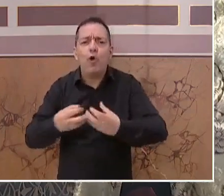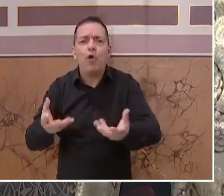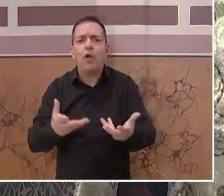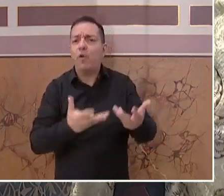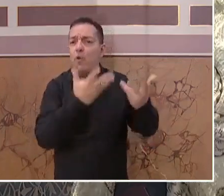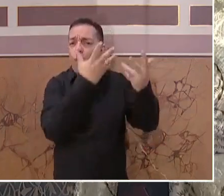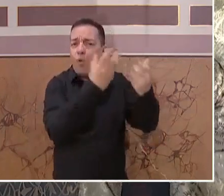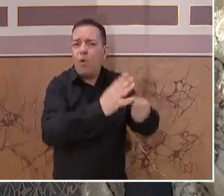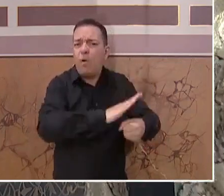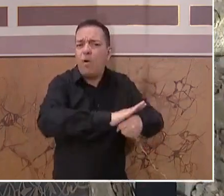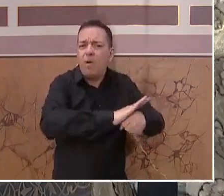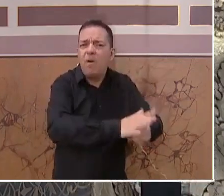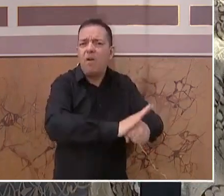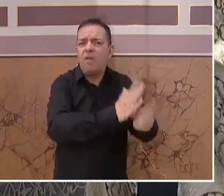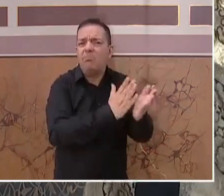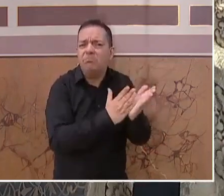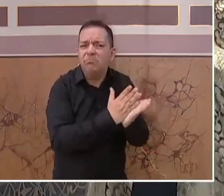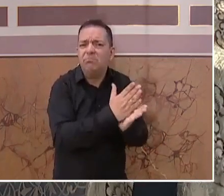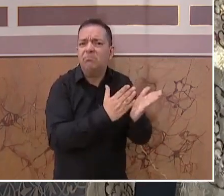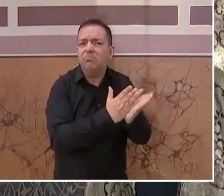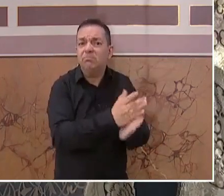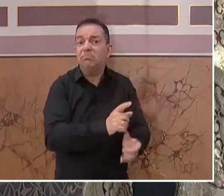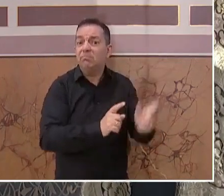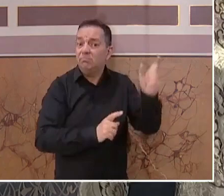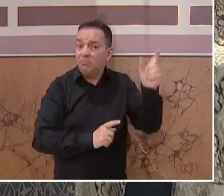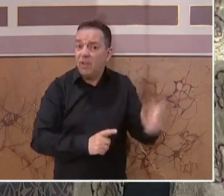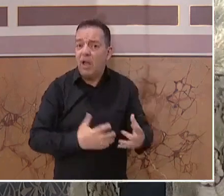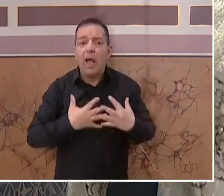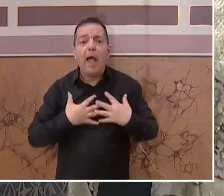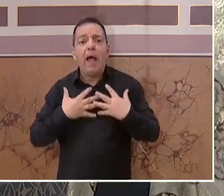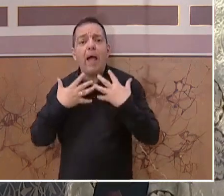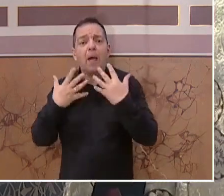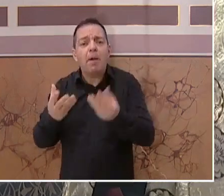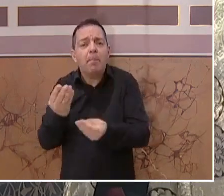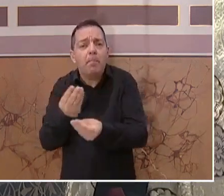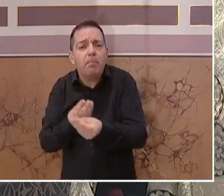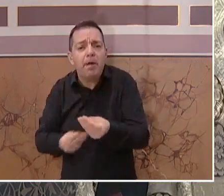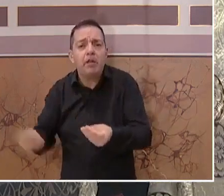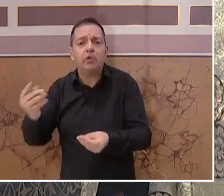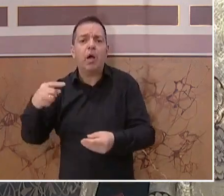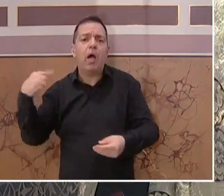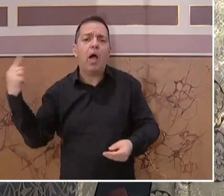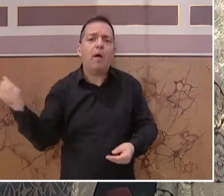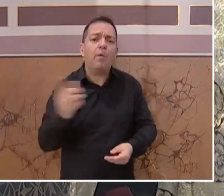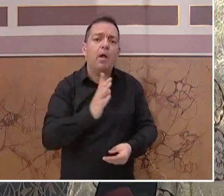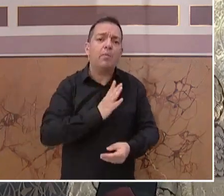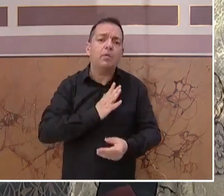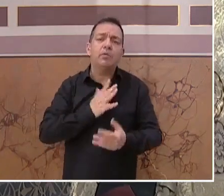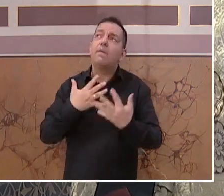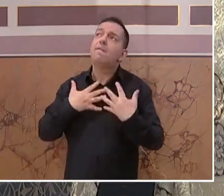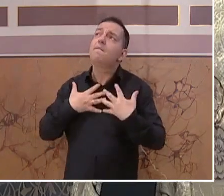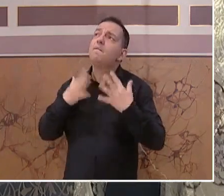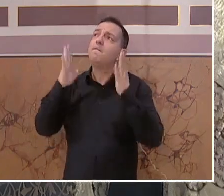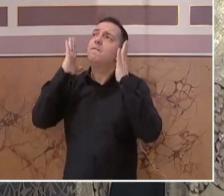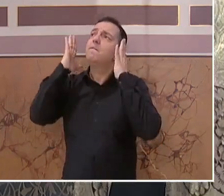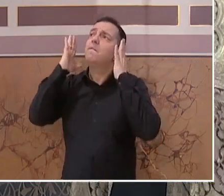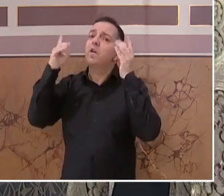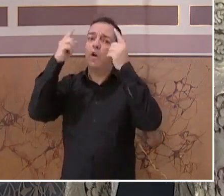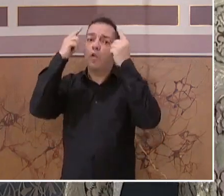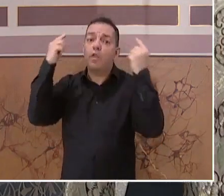ως εκείνη που αγάπησε περισσότερο από κάθε άνθρωπο τον Θεό